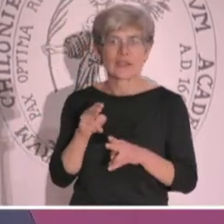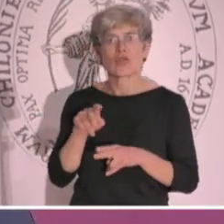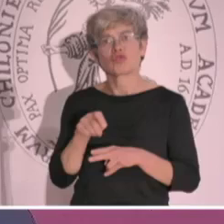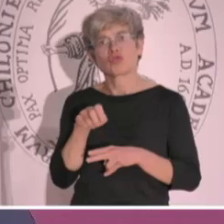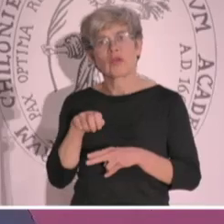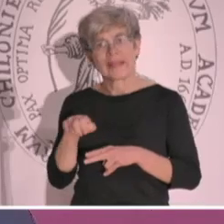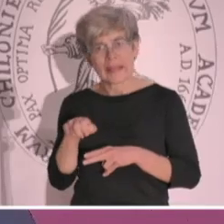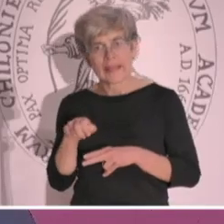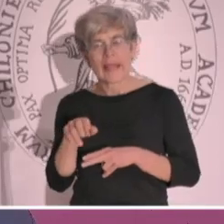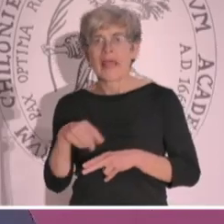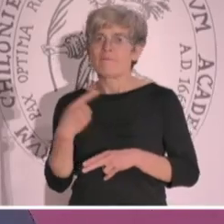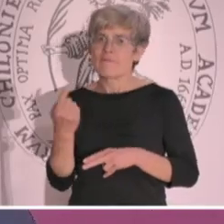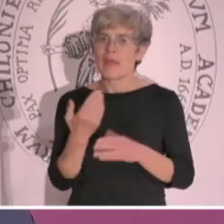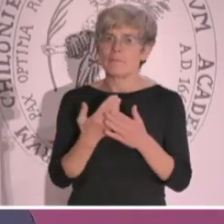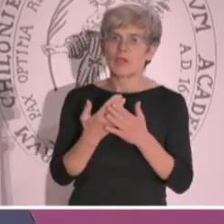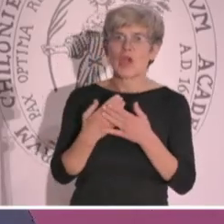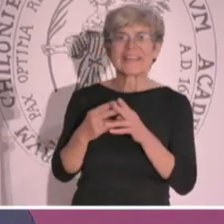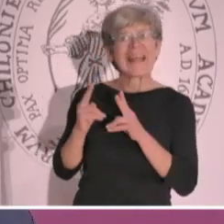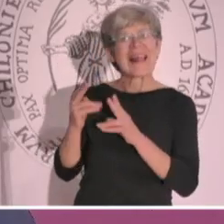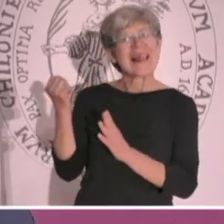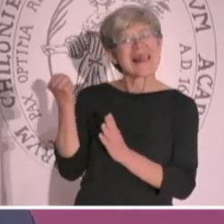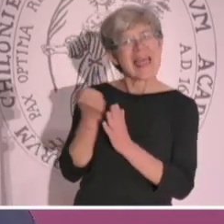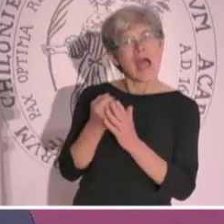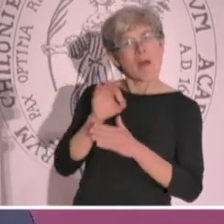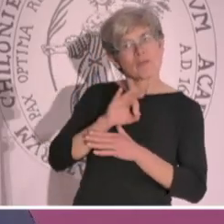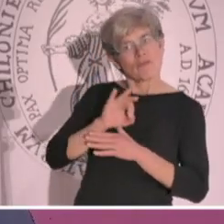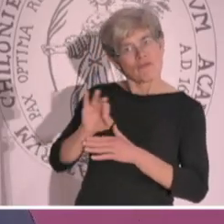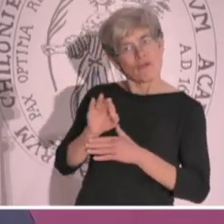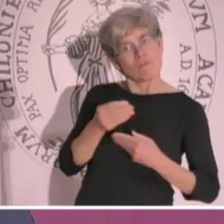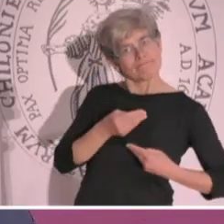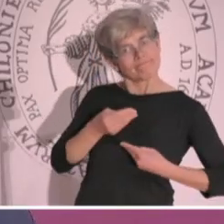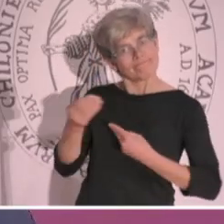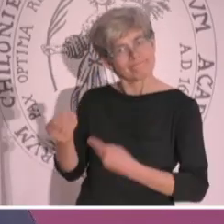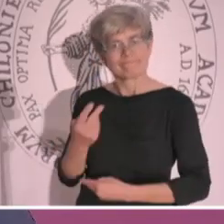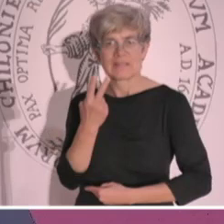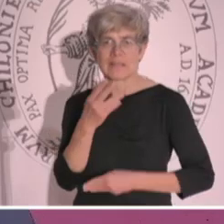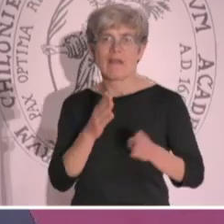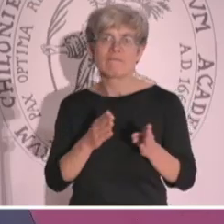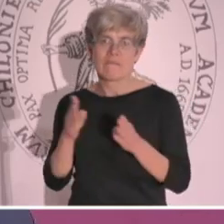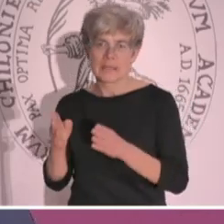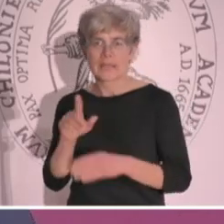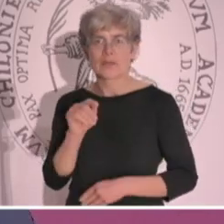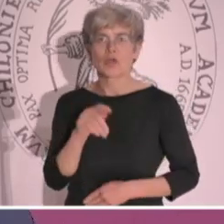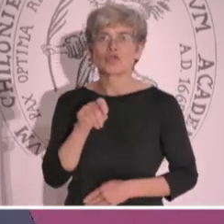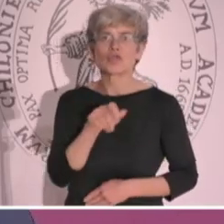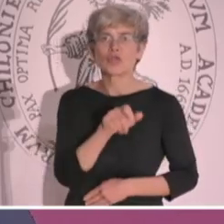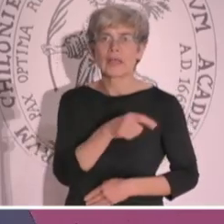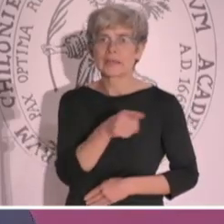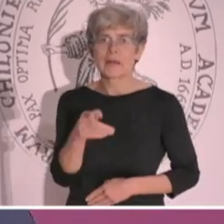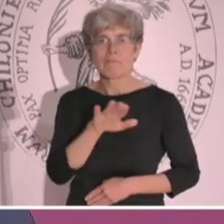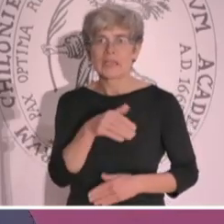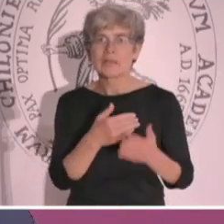das Lehramt, 2 Fächer. Das heißt, unsere Studierenden wechseln auch mal die Fakultät während des